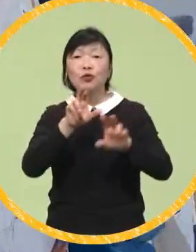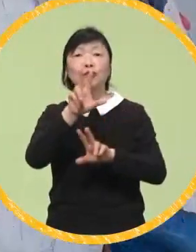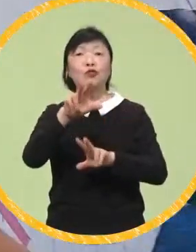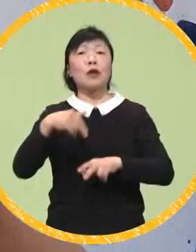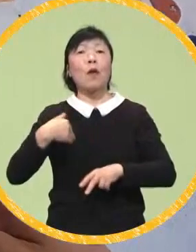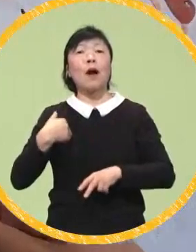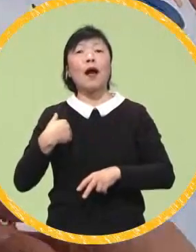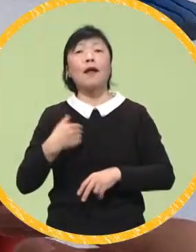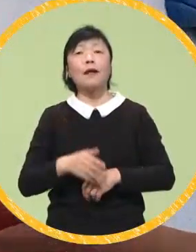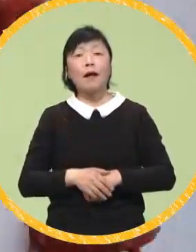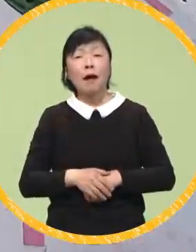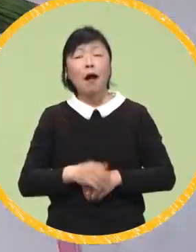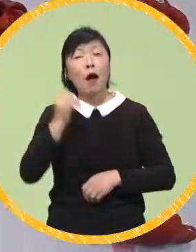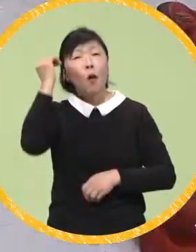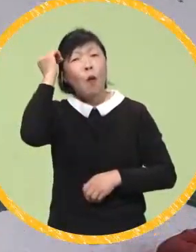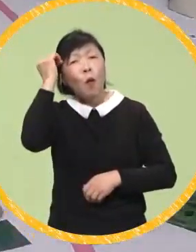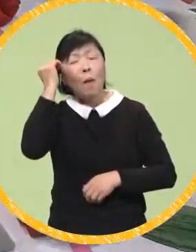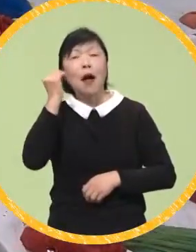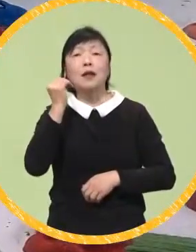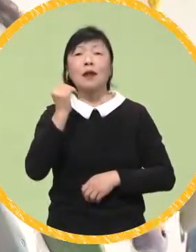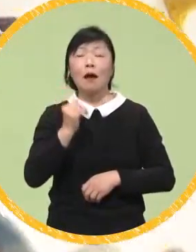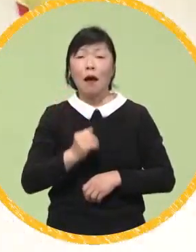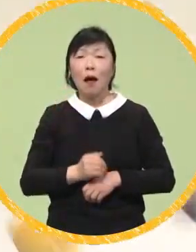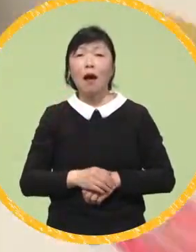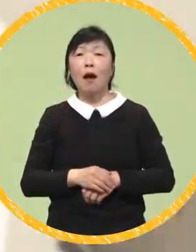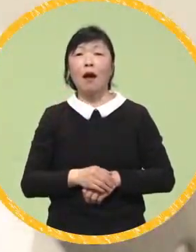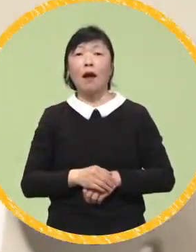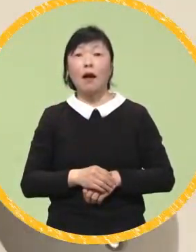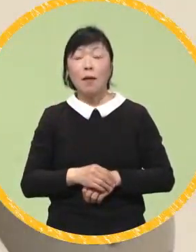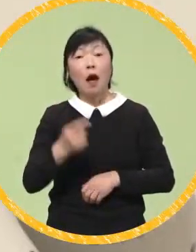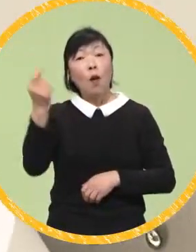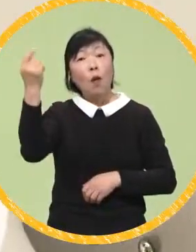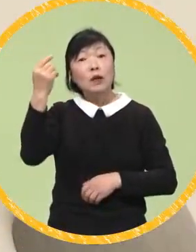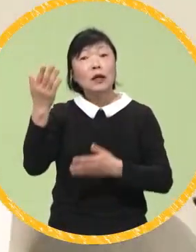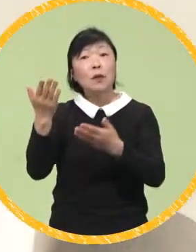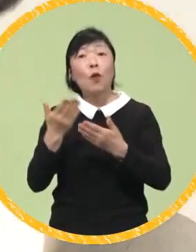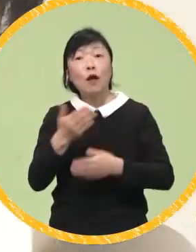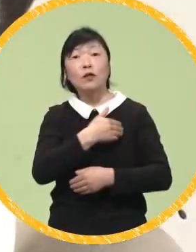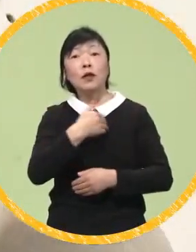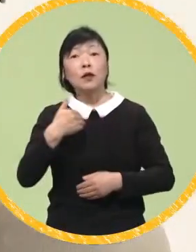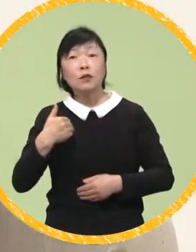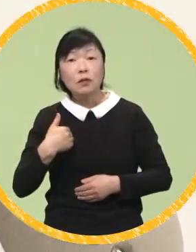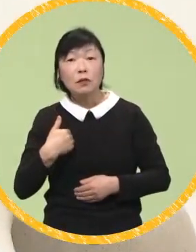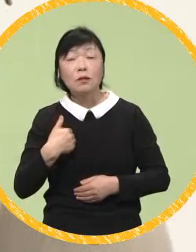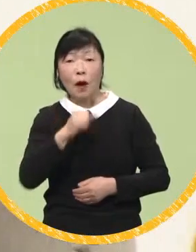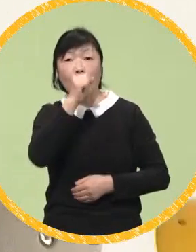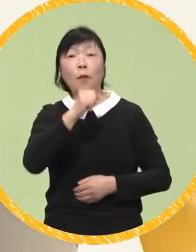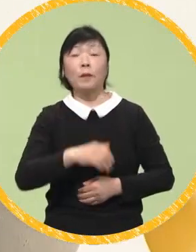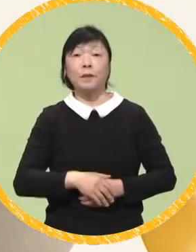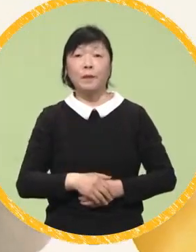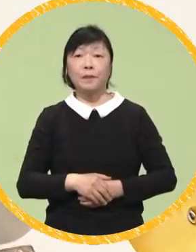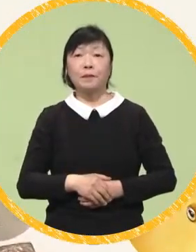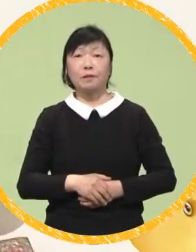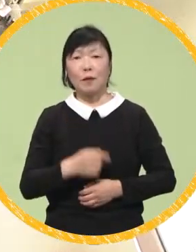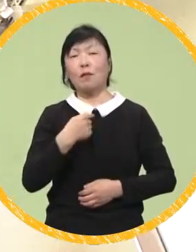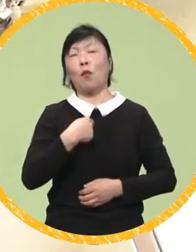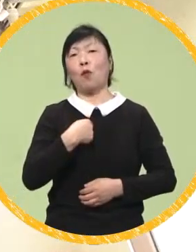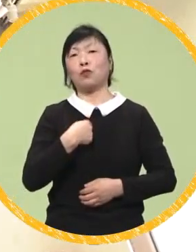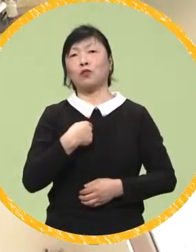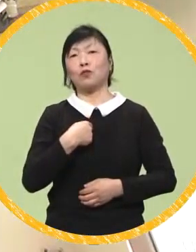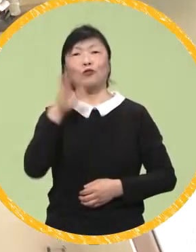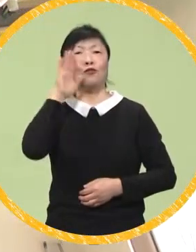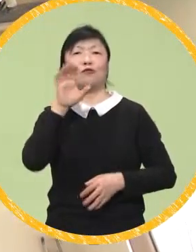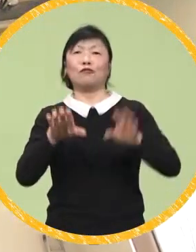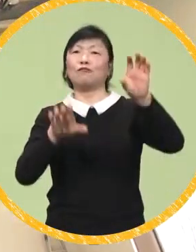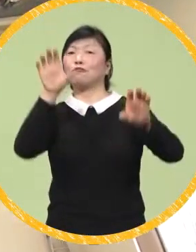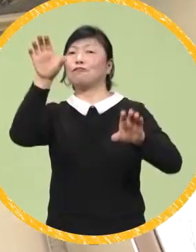置き場とかまあまあを回りながら今ほんと教えてもらえるっていうハイバーで正谷できちゃうよねカーって